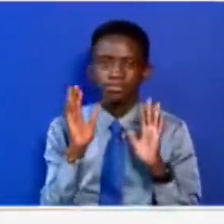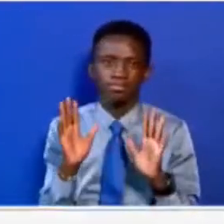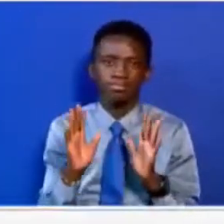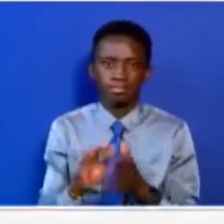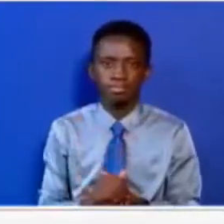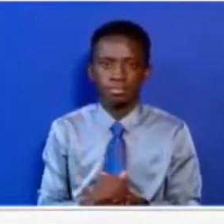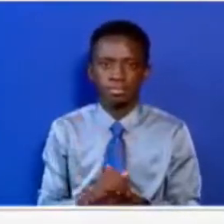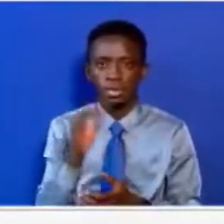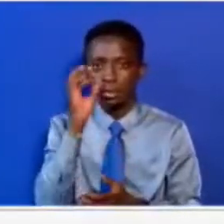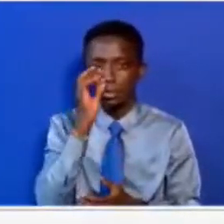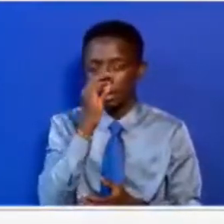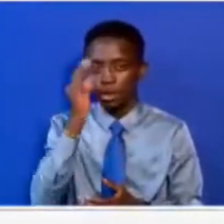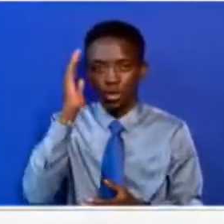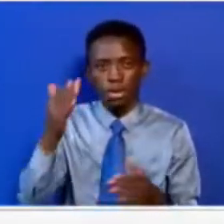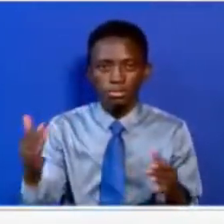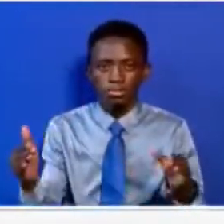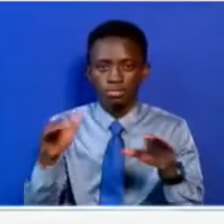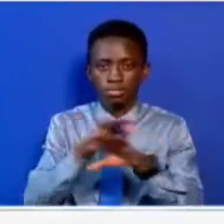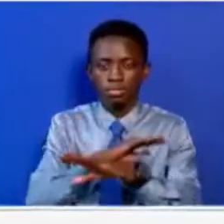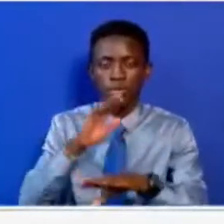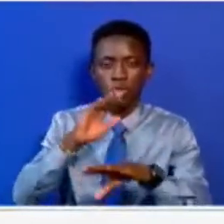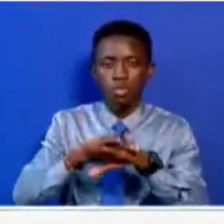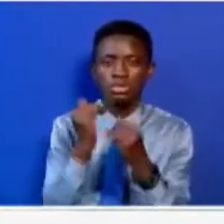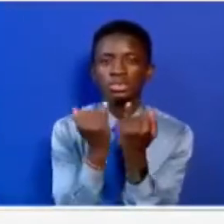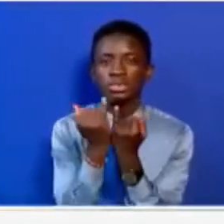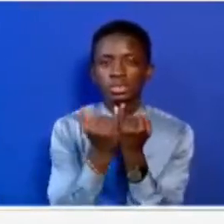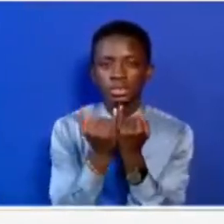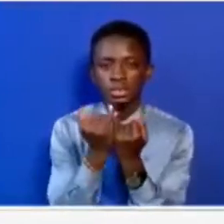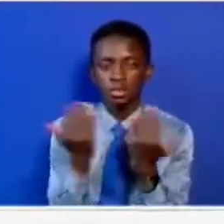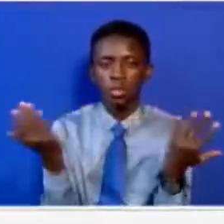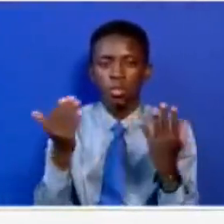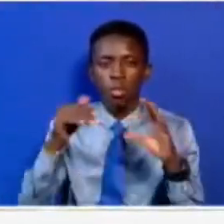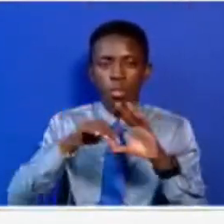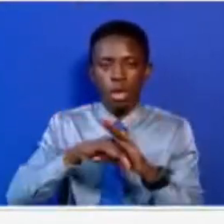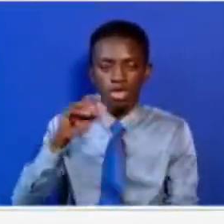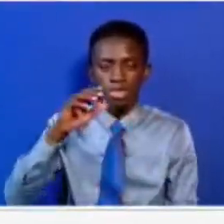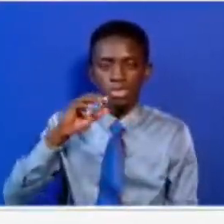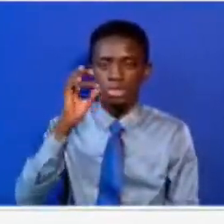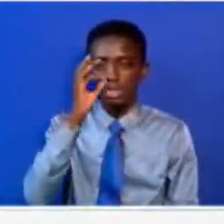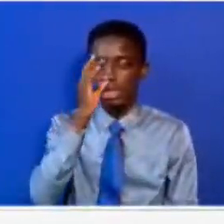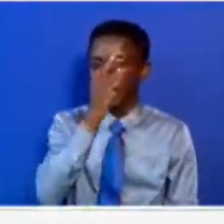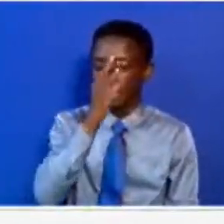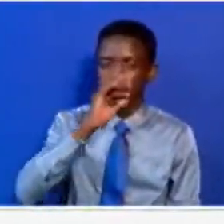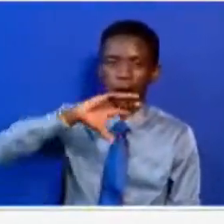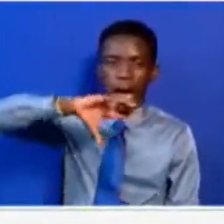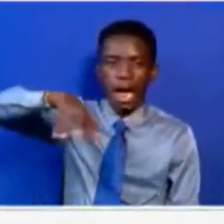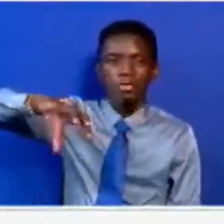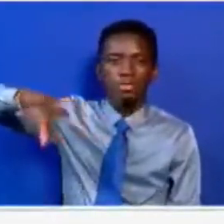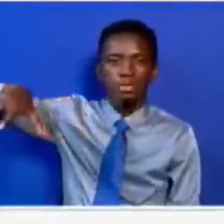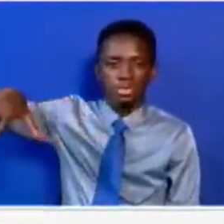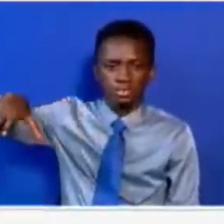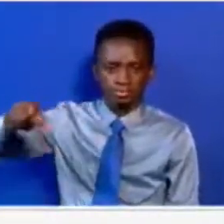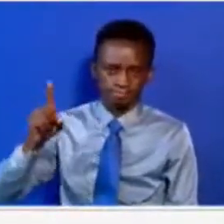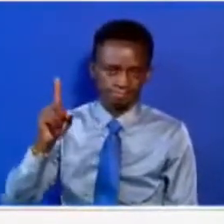Jumamosi, mwezi wa 4 tarehe 30. Nyumbani kwake Odhaya, kaunti ya Nyeri.